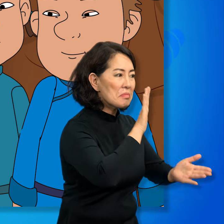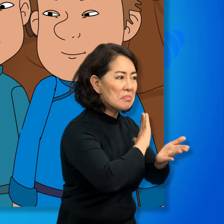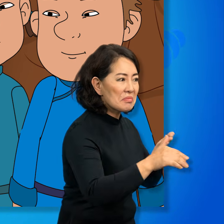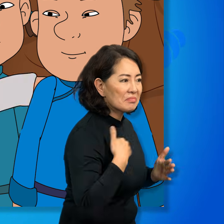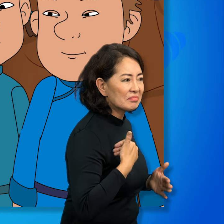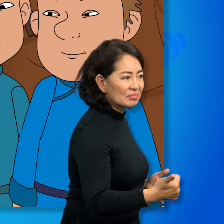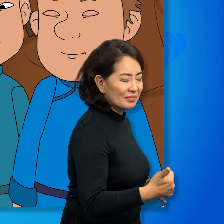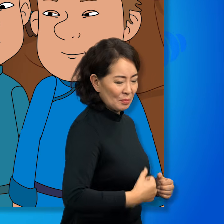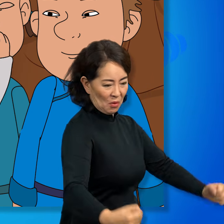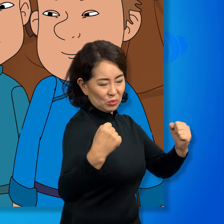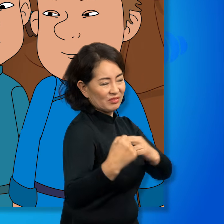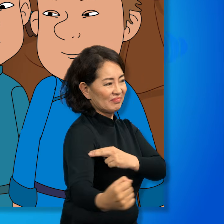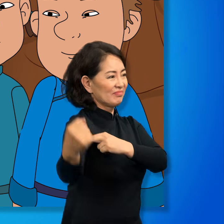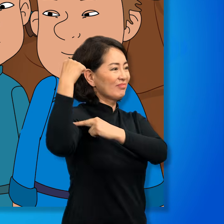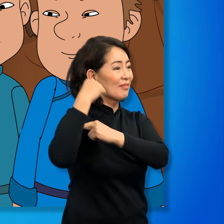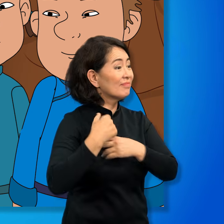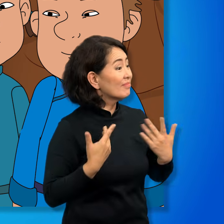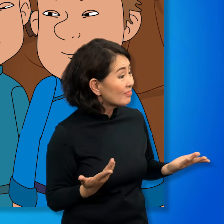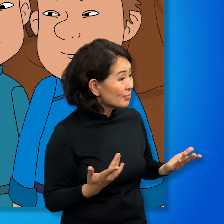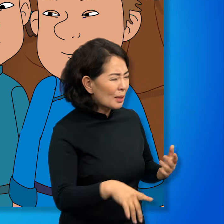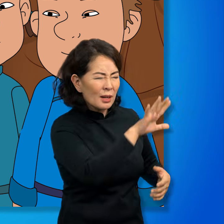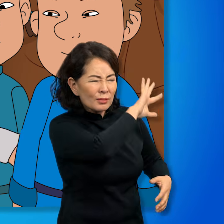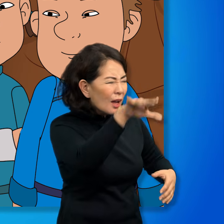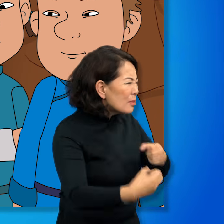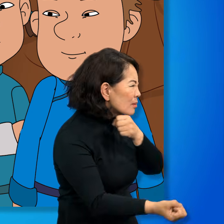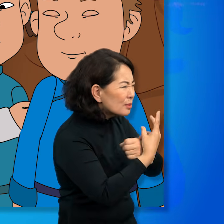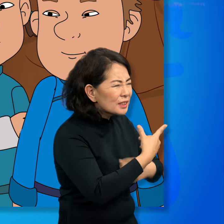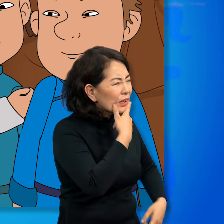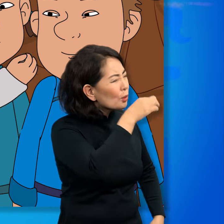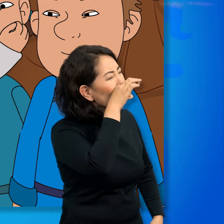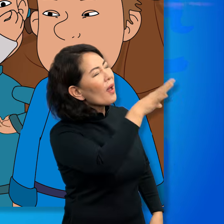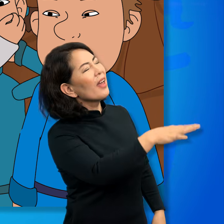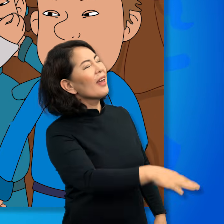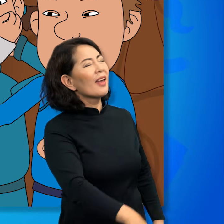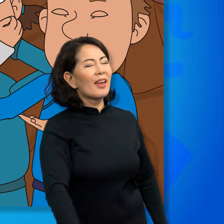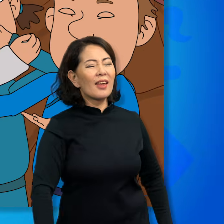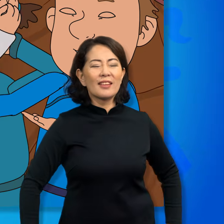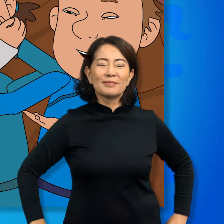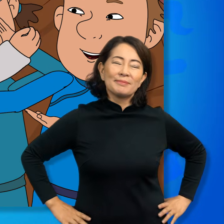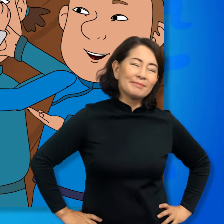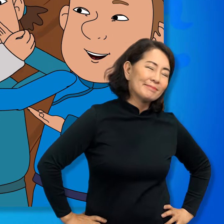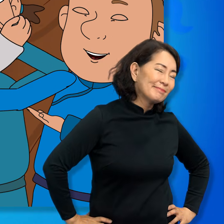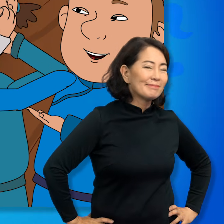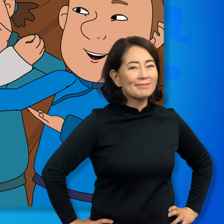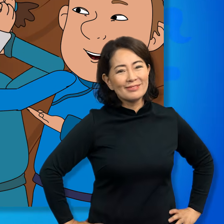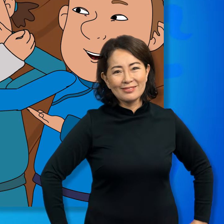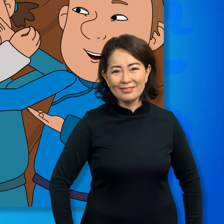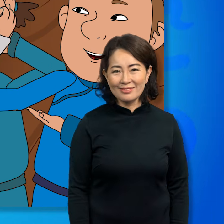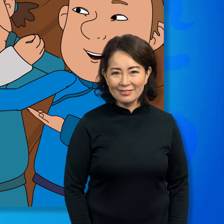шиг, чадал гэж даачаа шиг юм болохоор дийлдэх нь нэгэнд өнгөрсөн байх оо.